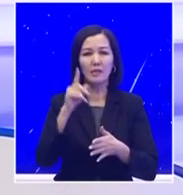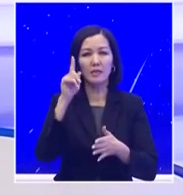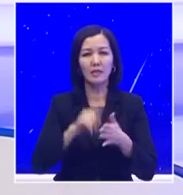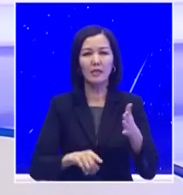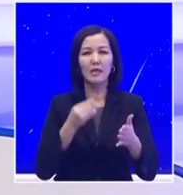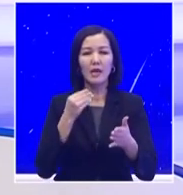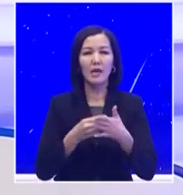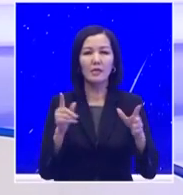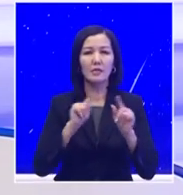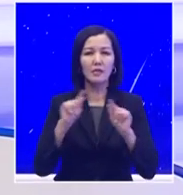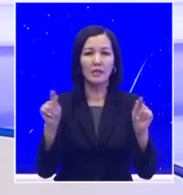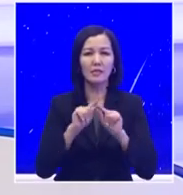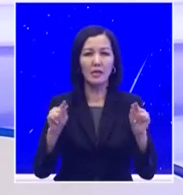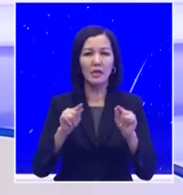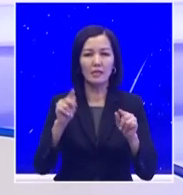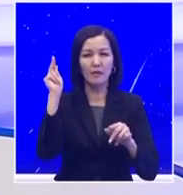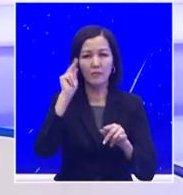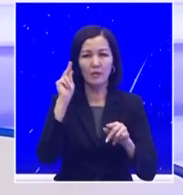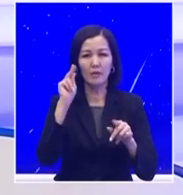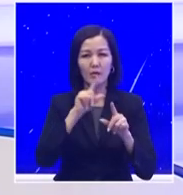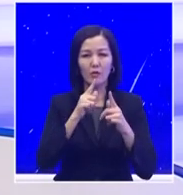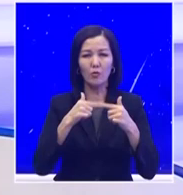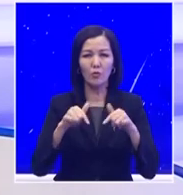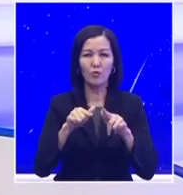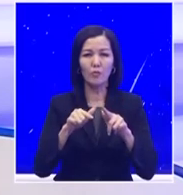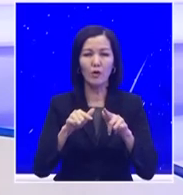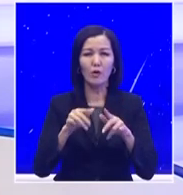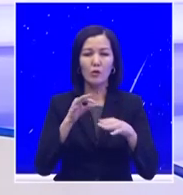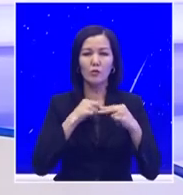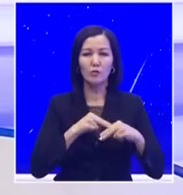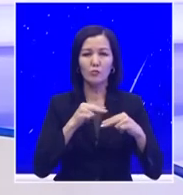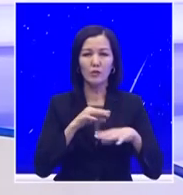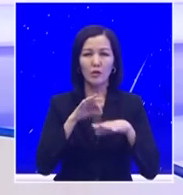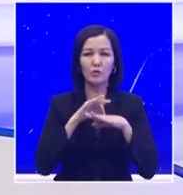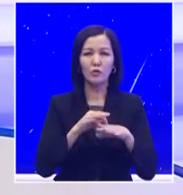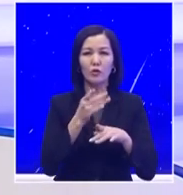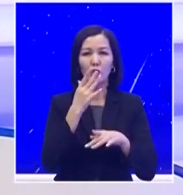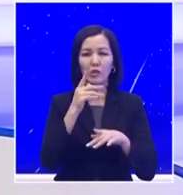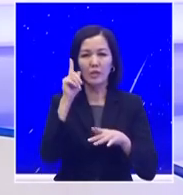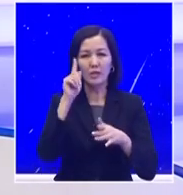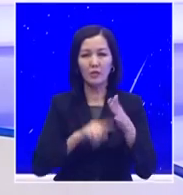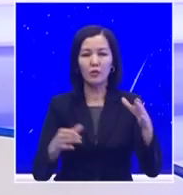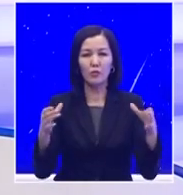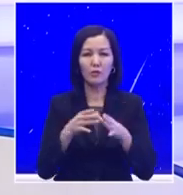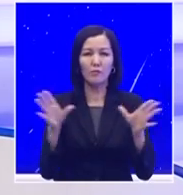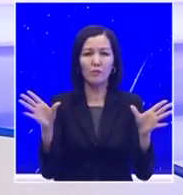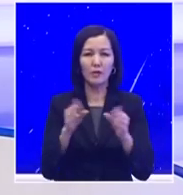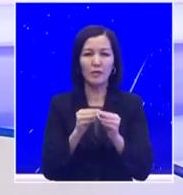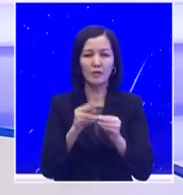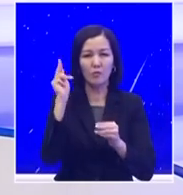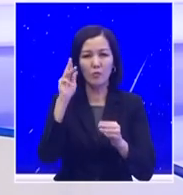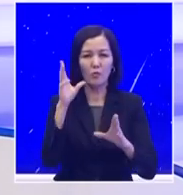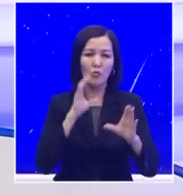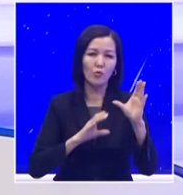құндылықтарына сихаттап, діни оқу орындарын құрып, ағарту жұмыстарын жүргізді. Шетелдік діни ұйымдармен, бірлестіктермен, оқу